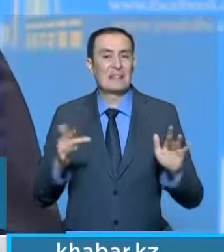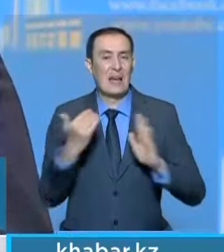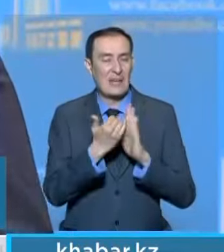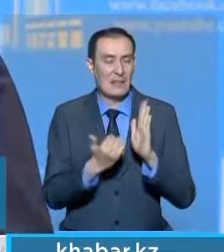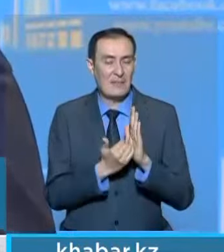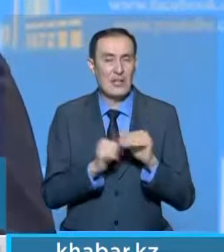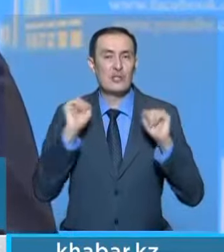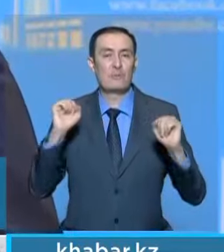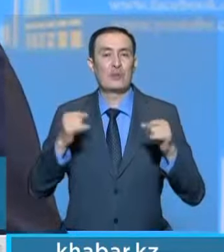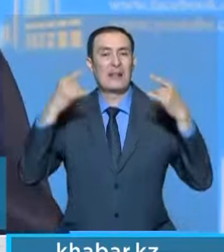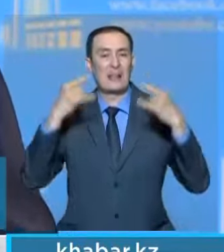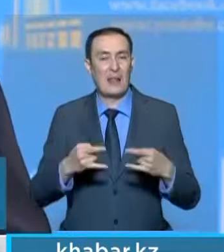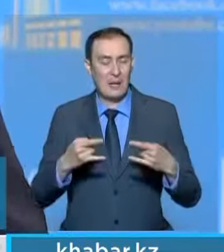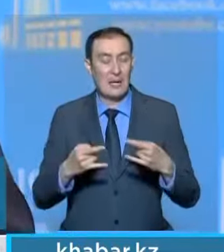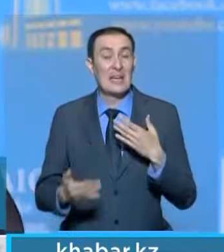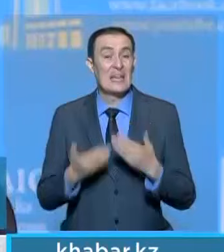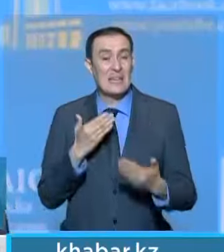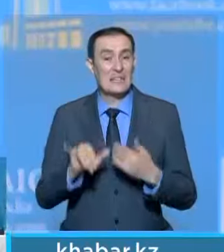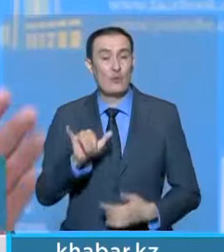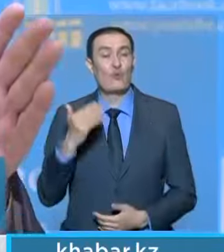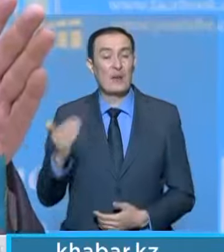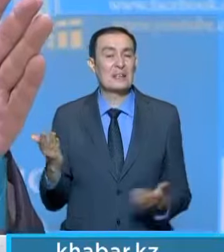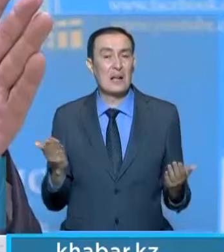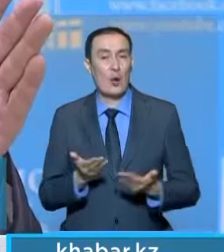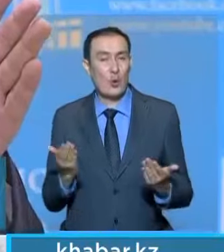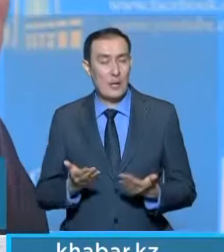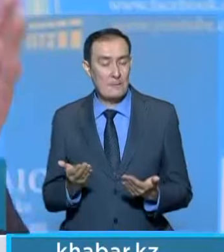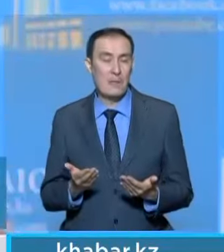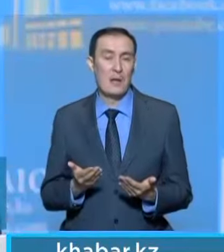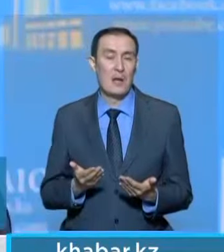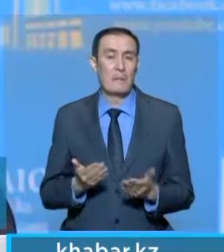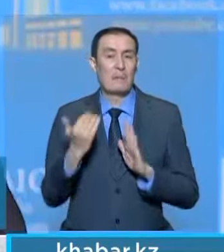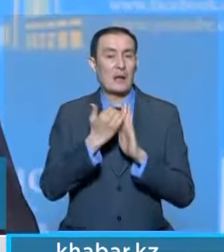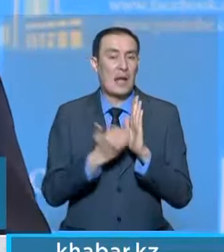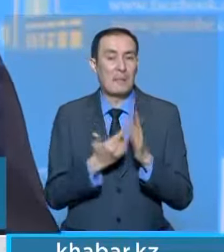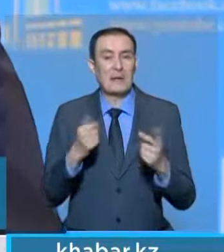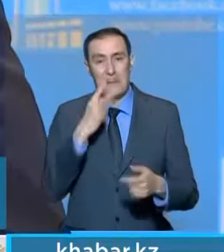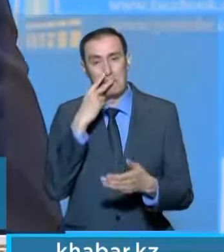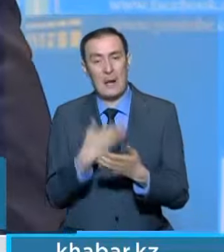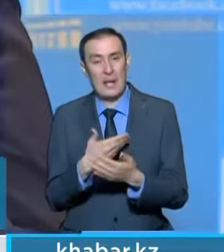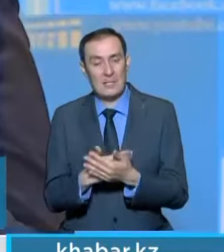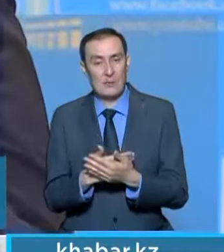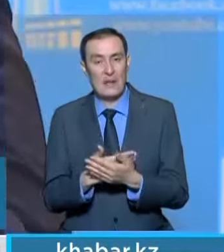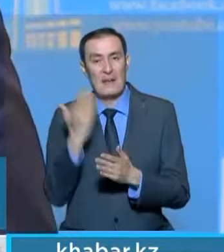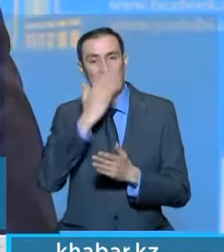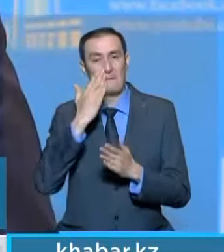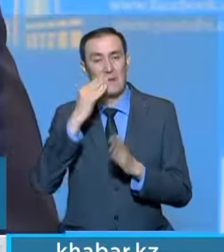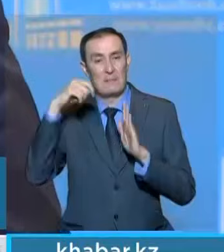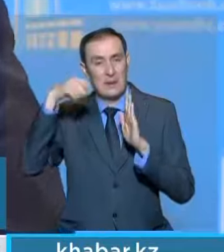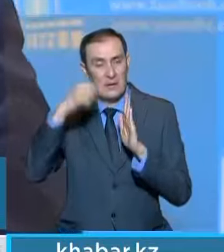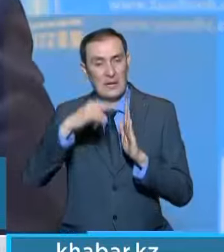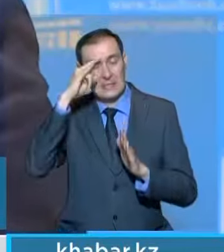или спортканалах. Если у вас какая-то платформа, где показывают фильмы